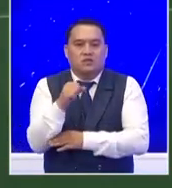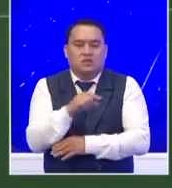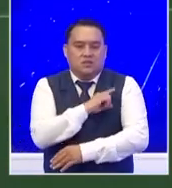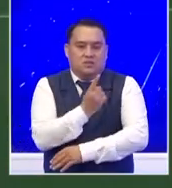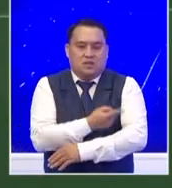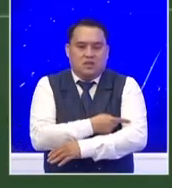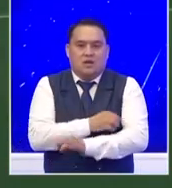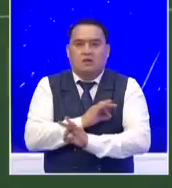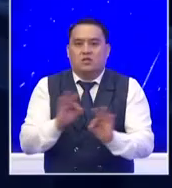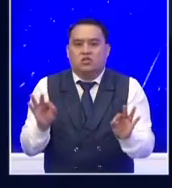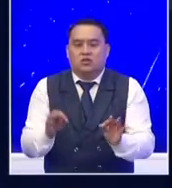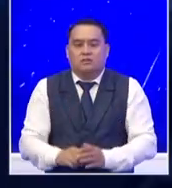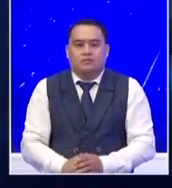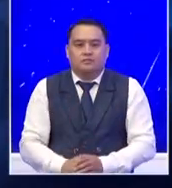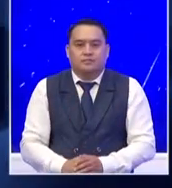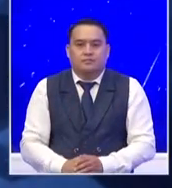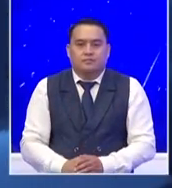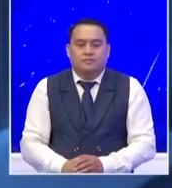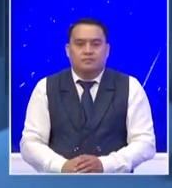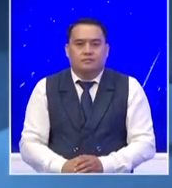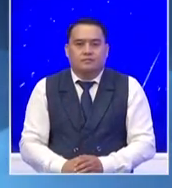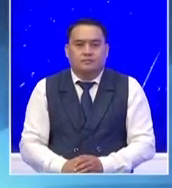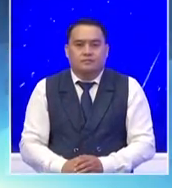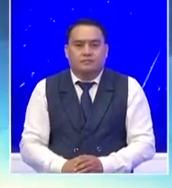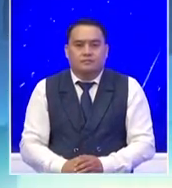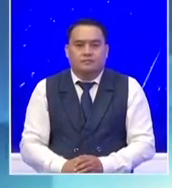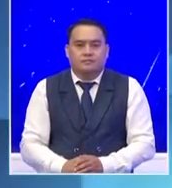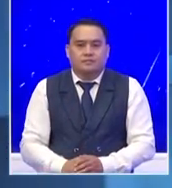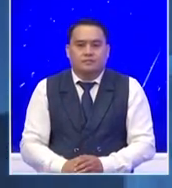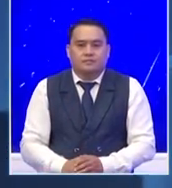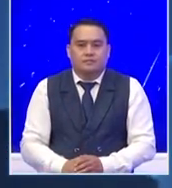хоккеисты справляются на отлично. Алексей Цой, Нуржан Муканов, телеканал ЖТСУ.